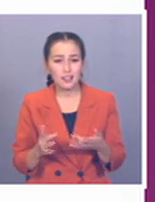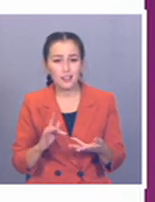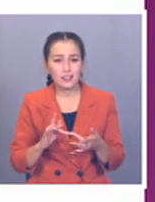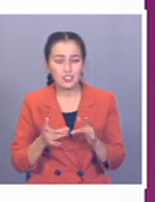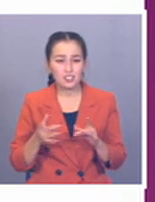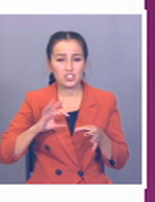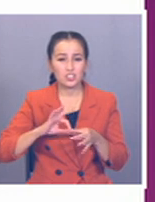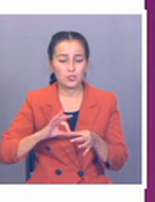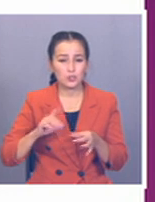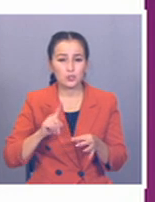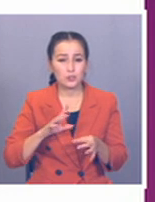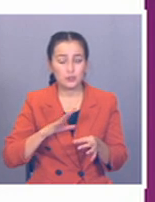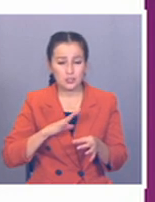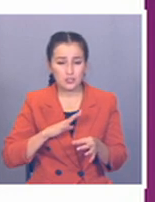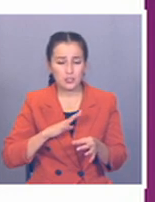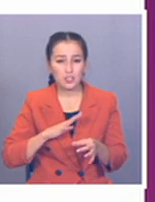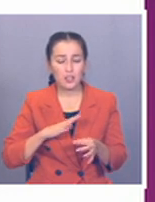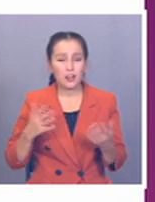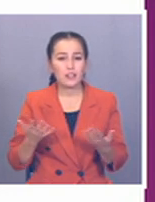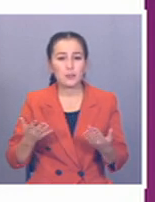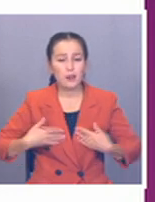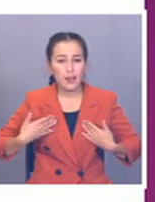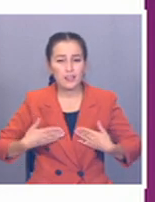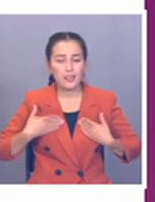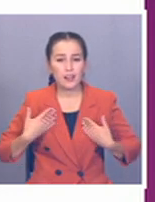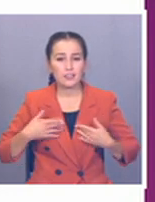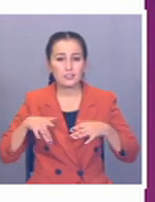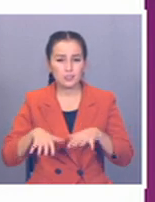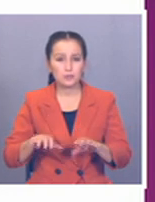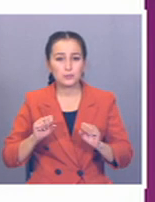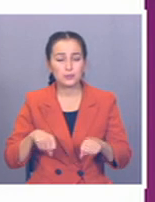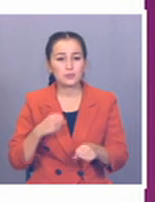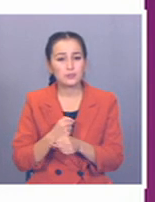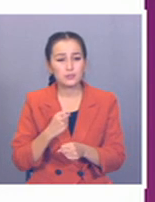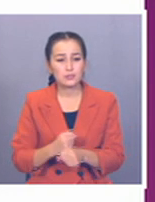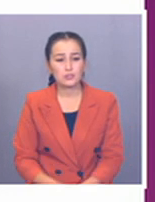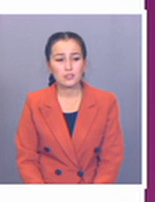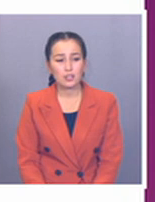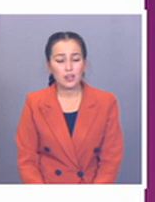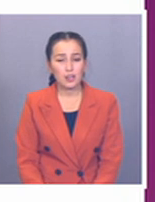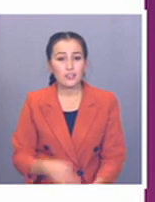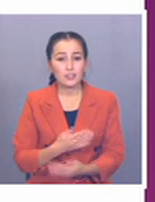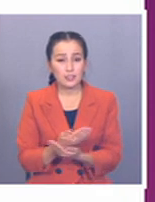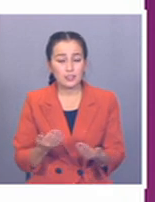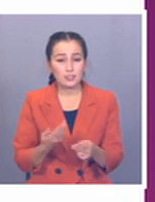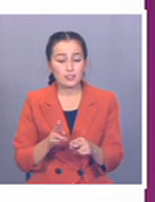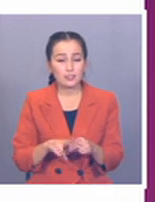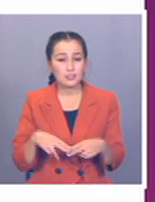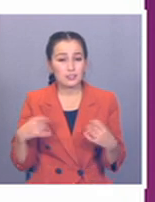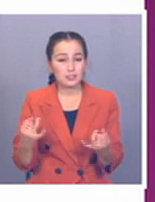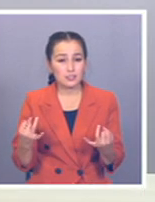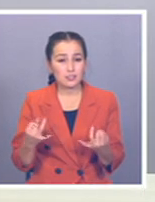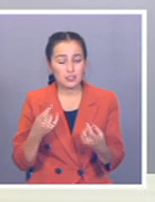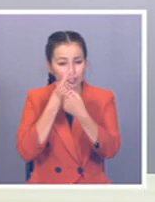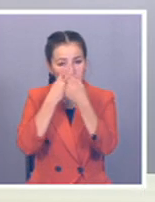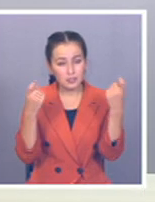желіге кірудің орнына қандай пайдалы іс орындауға болады? Сіздерге қызықты ақпарат